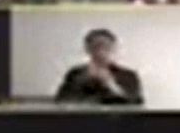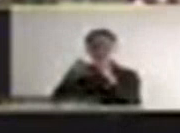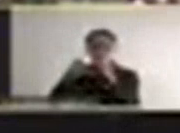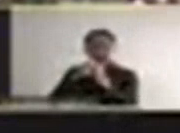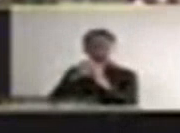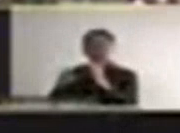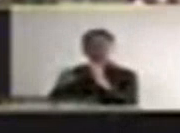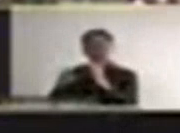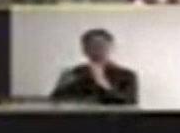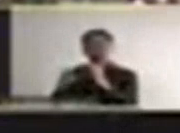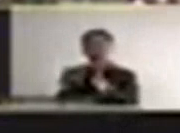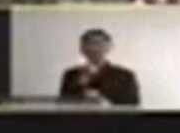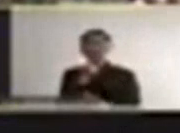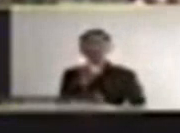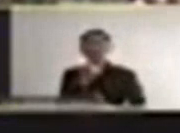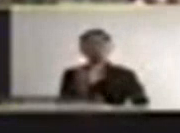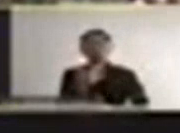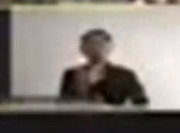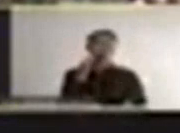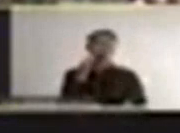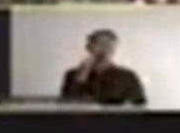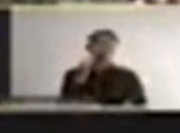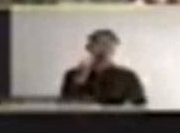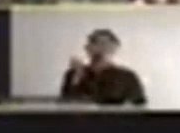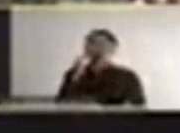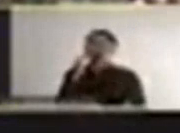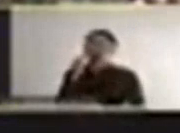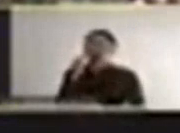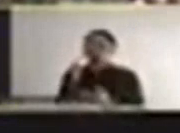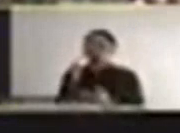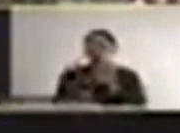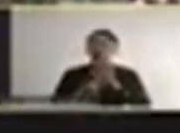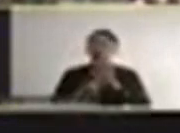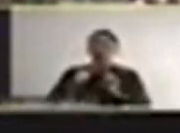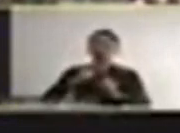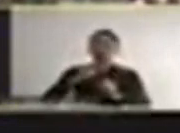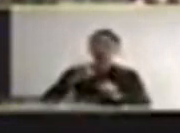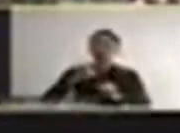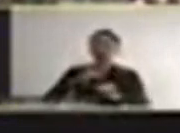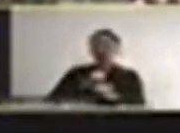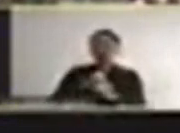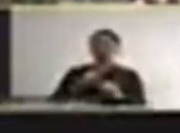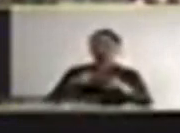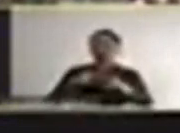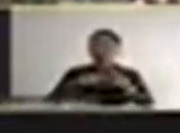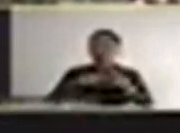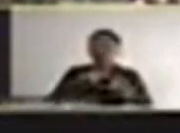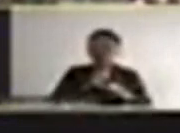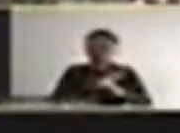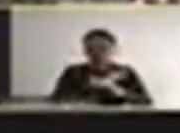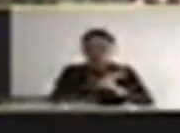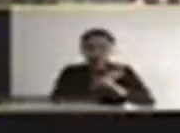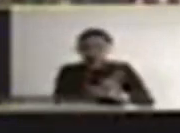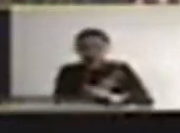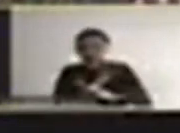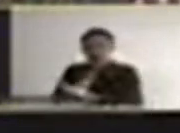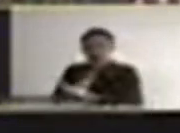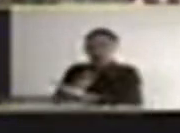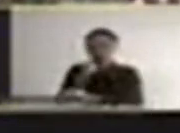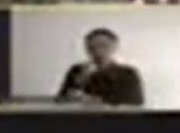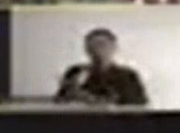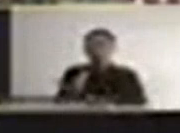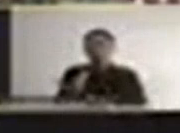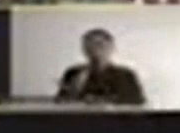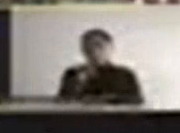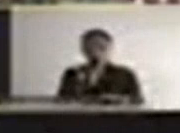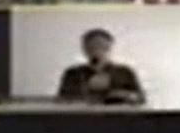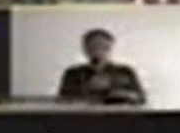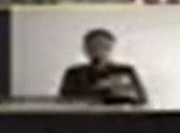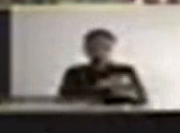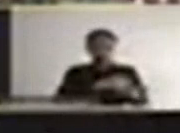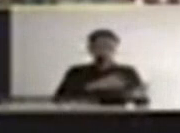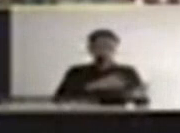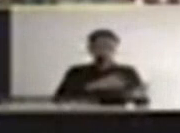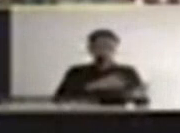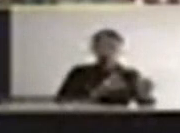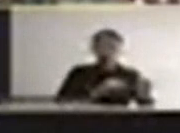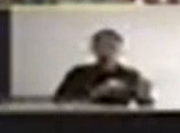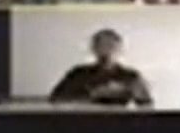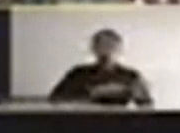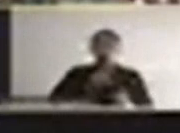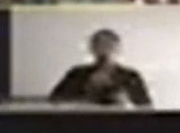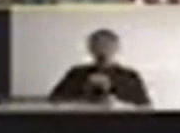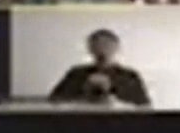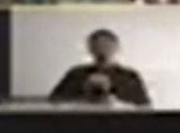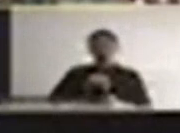dan bagaimana memitigasinya ketika satuan pendidikan nanti dimulai kembali. Ini ada